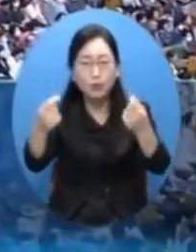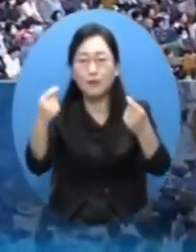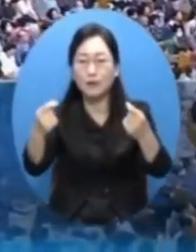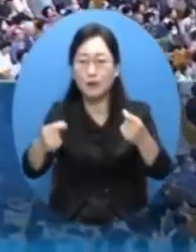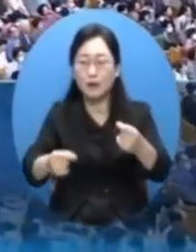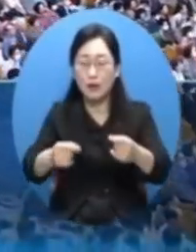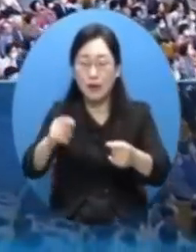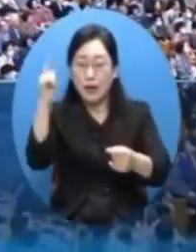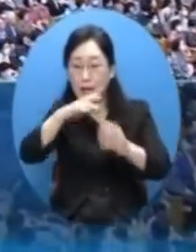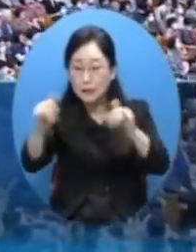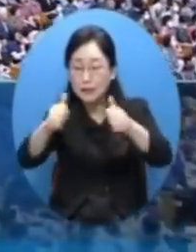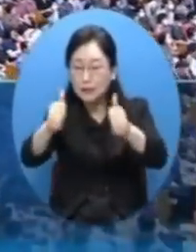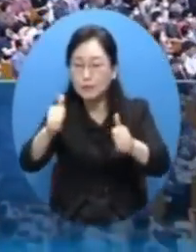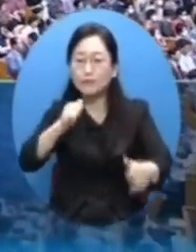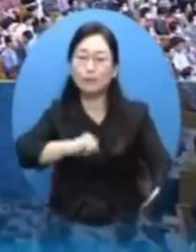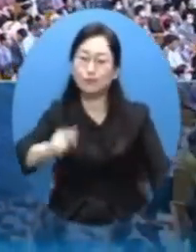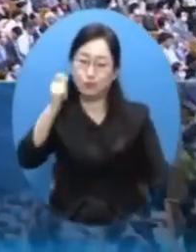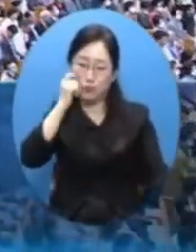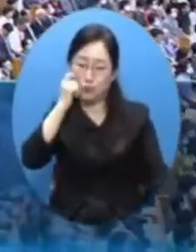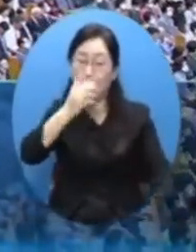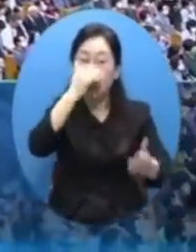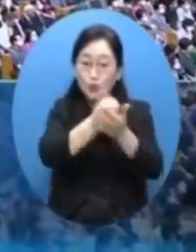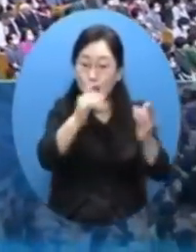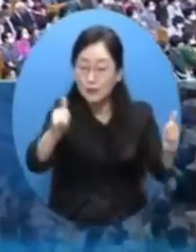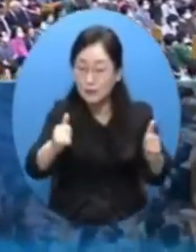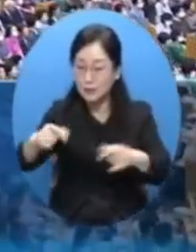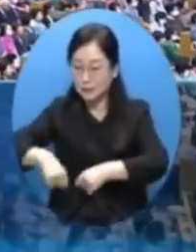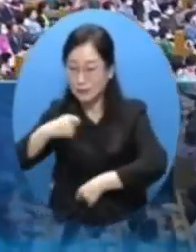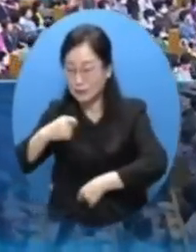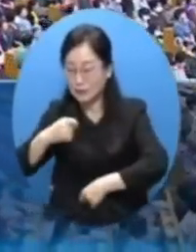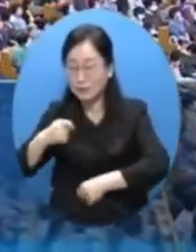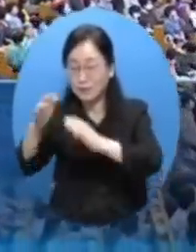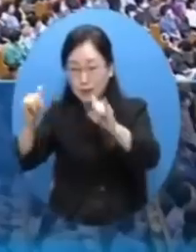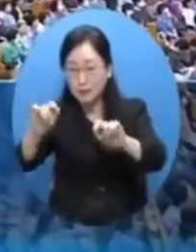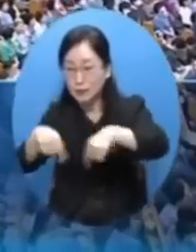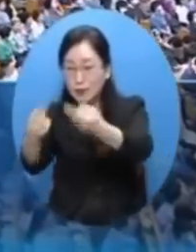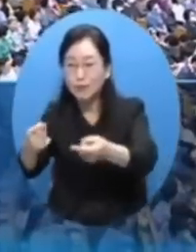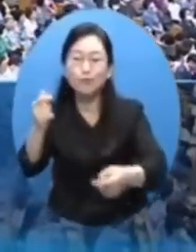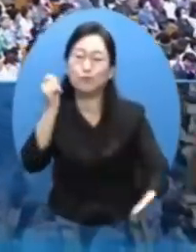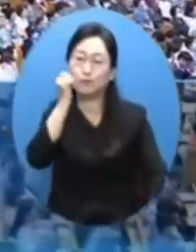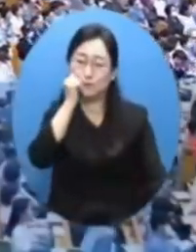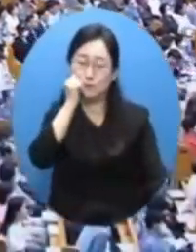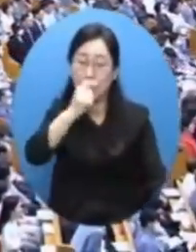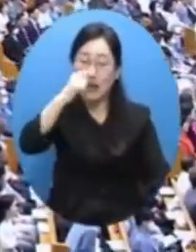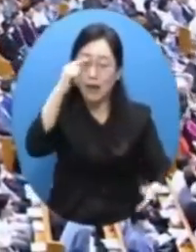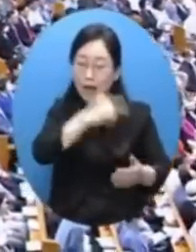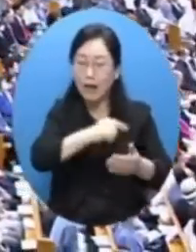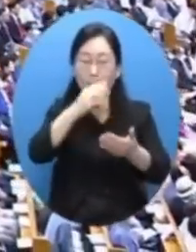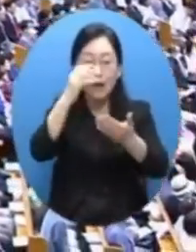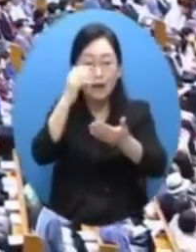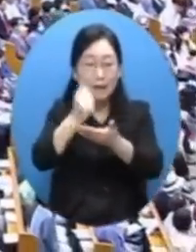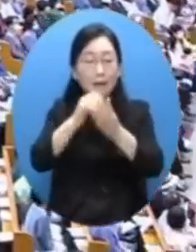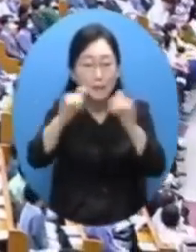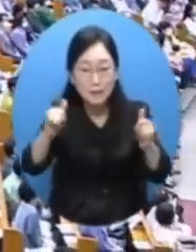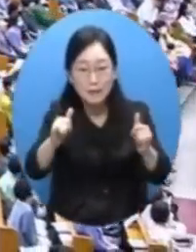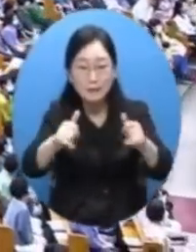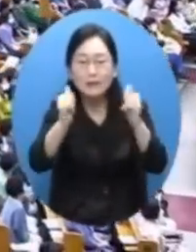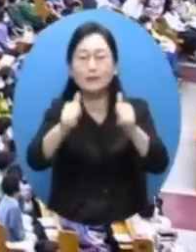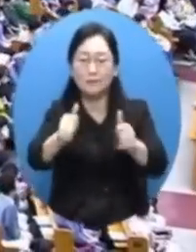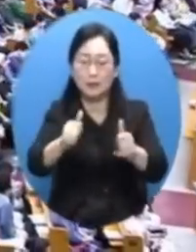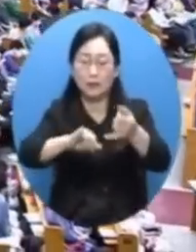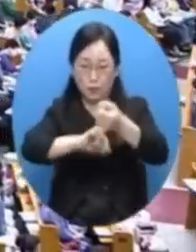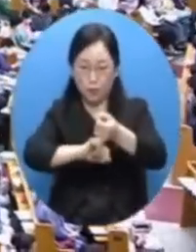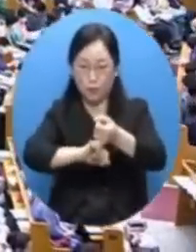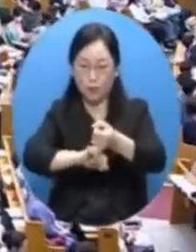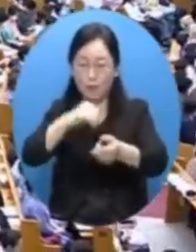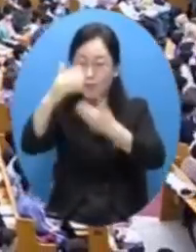견디지 못하며 죄인들이 의인들의 모임에 들지 못하리로다. 악인들은 결국 모두가 심판을 받게 될 것입니다. 하나님께